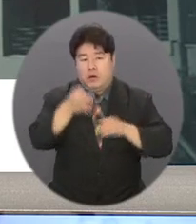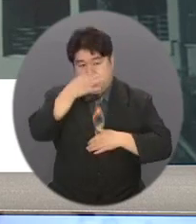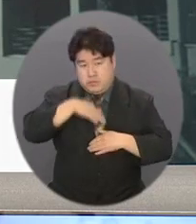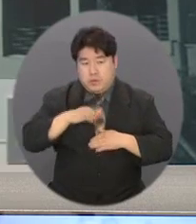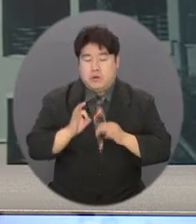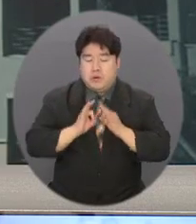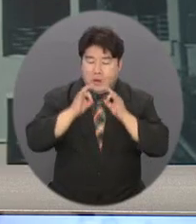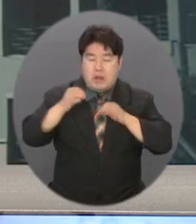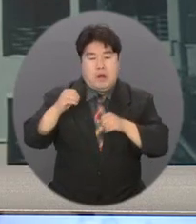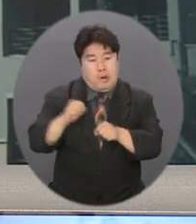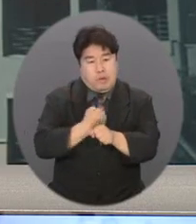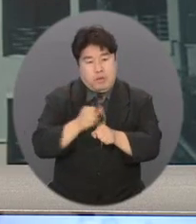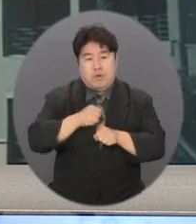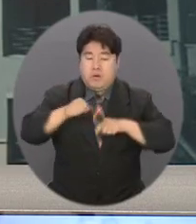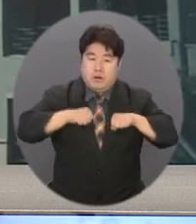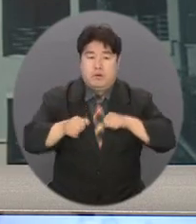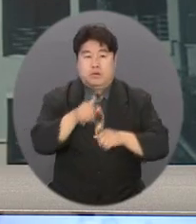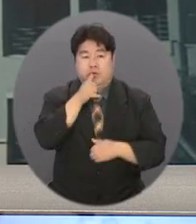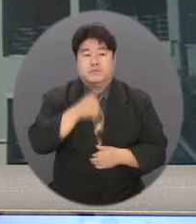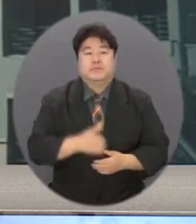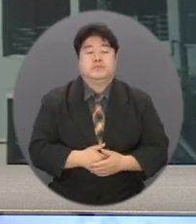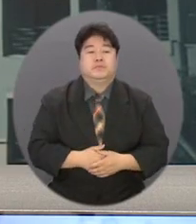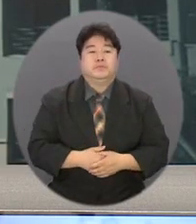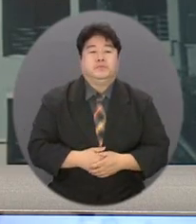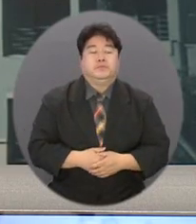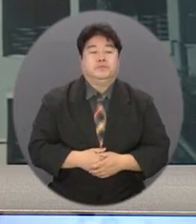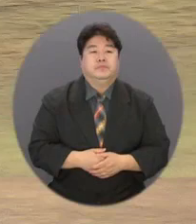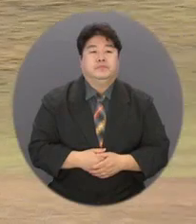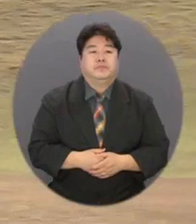있습니다 조희 웡 기자가 집중 취재했습니다